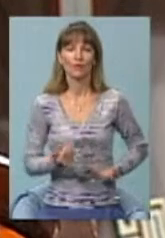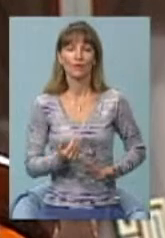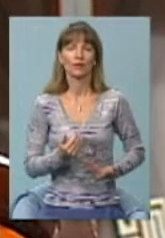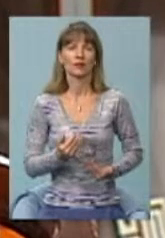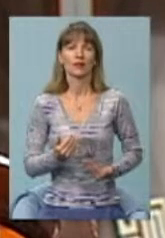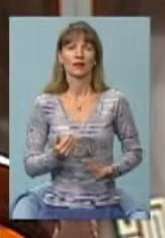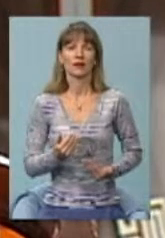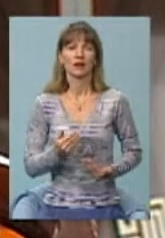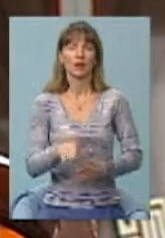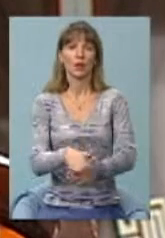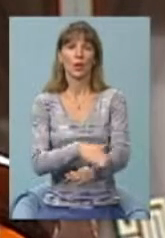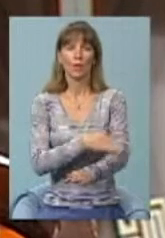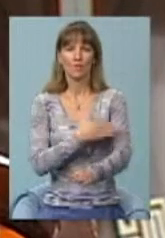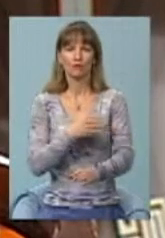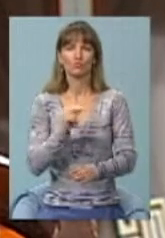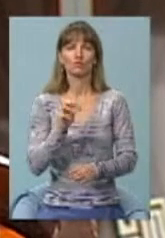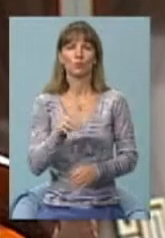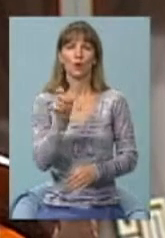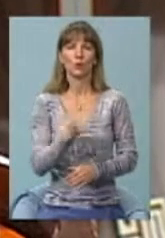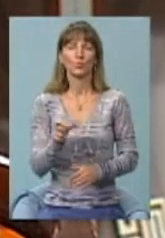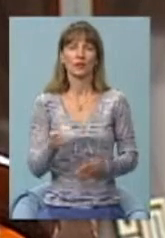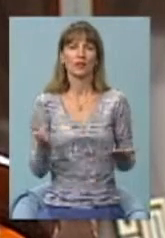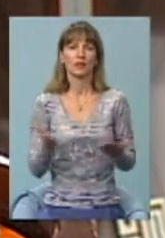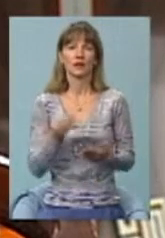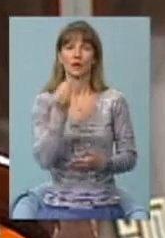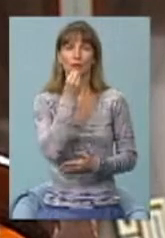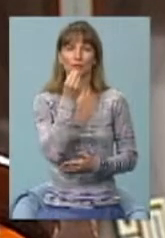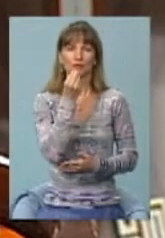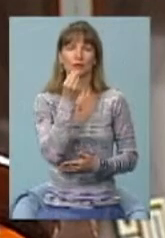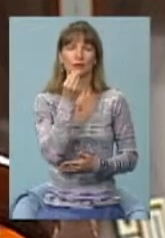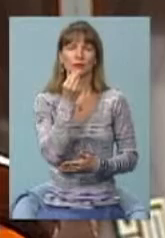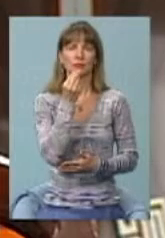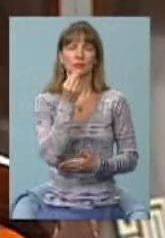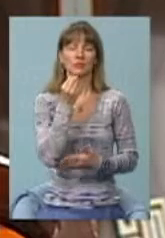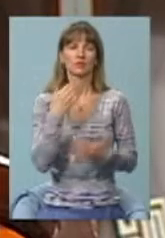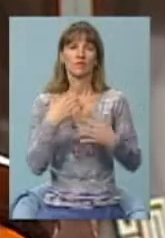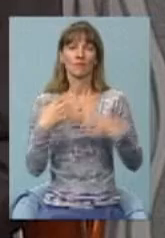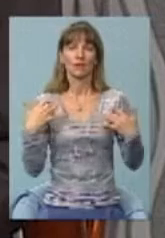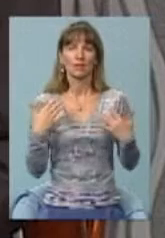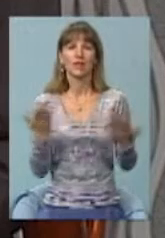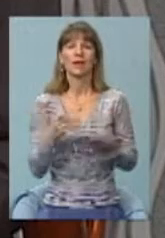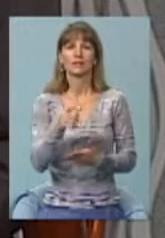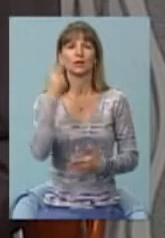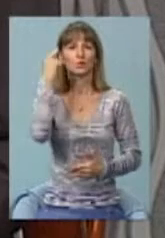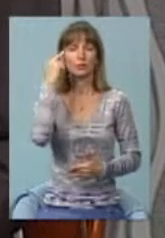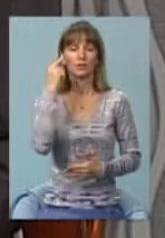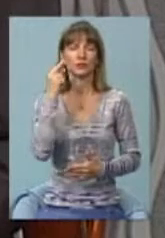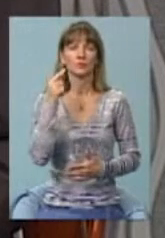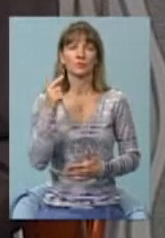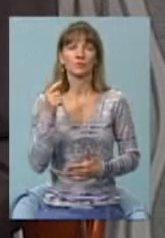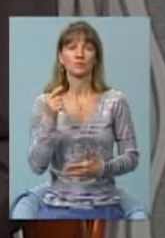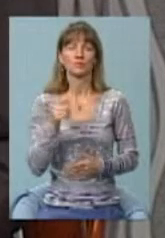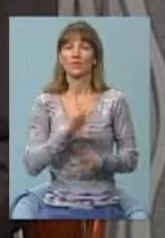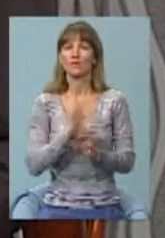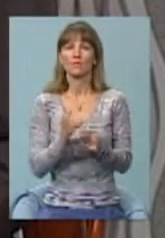набагато довше, ніж люди, які харчуються тваринами. А як ти думаєш, а виключно, ну,